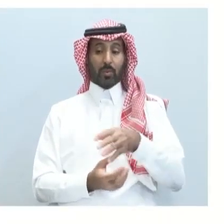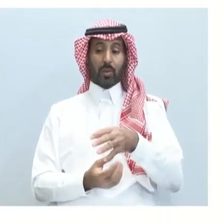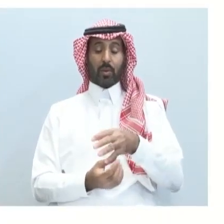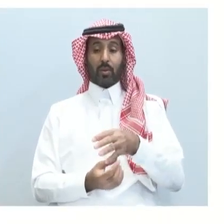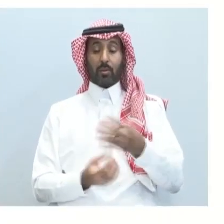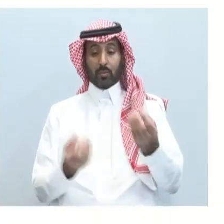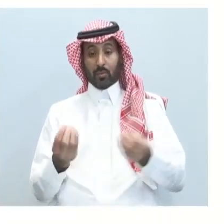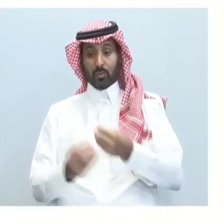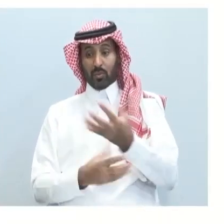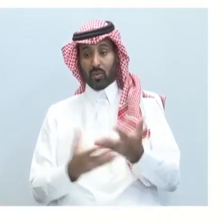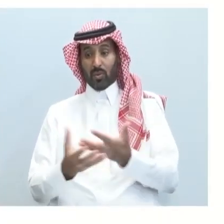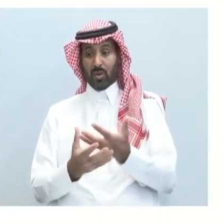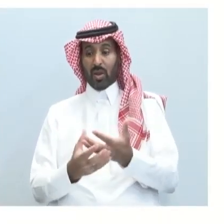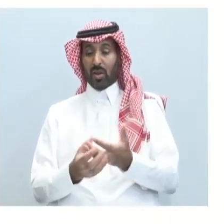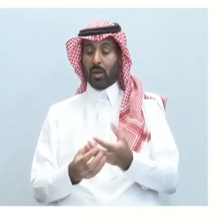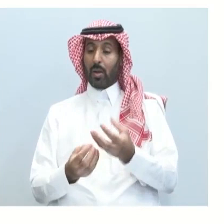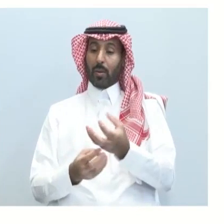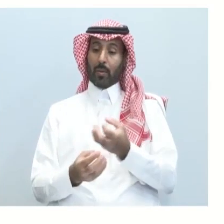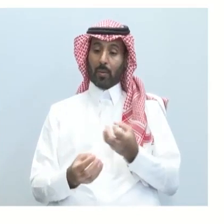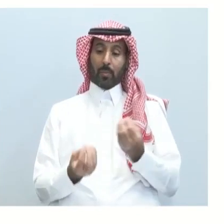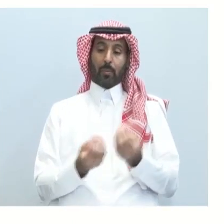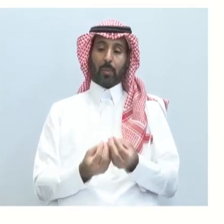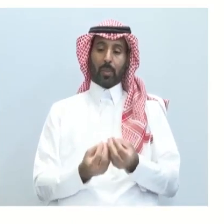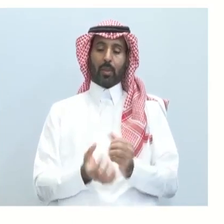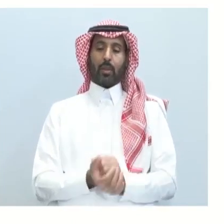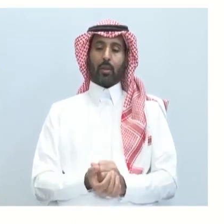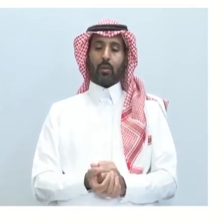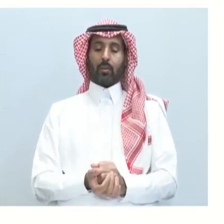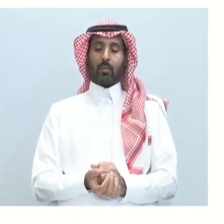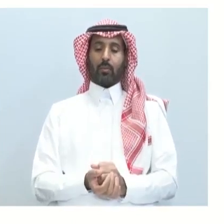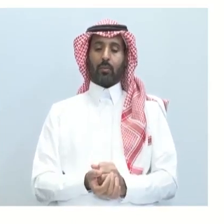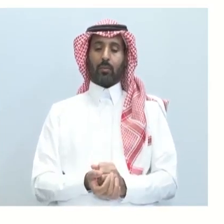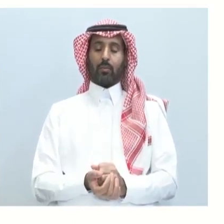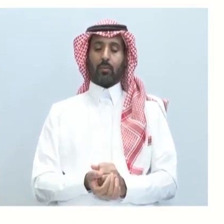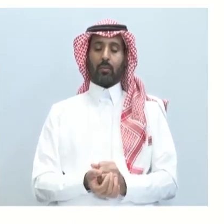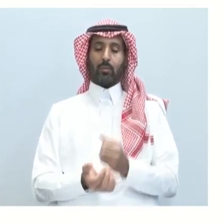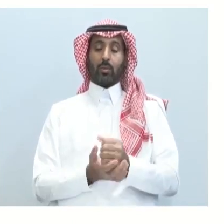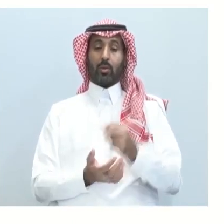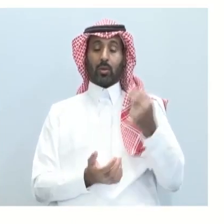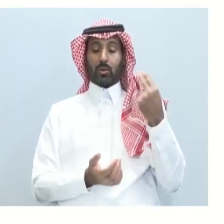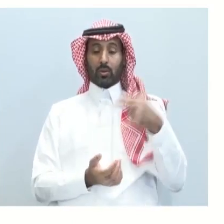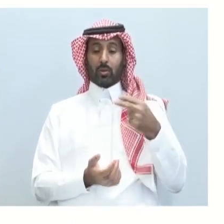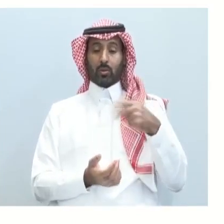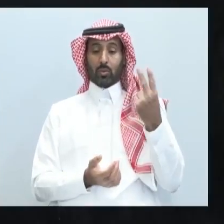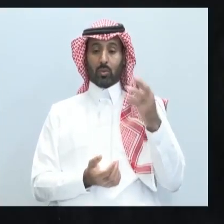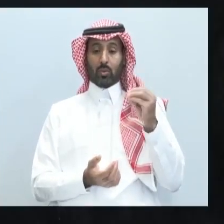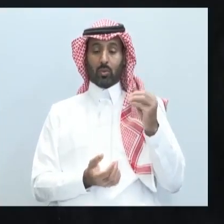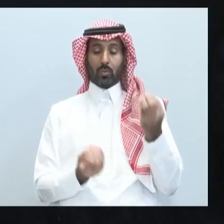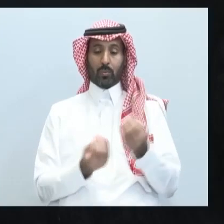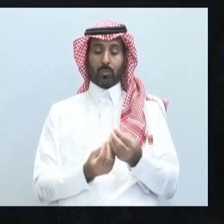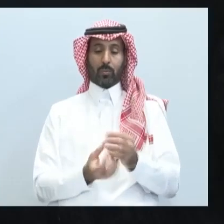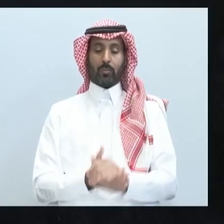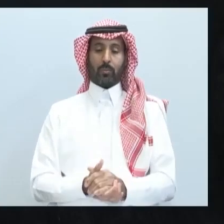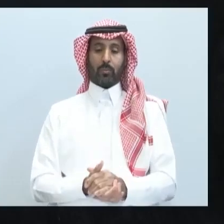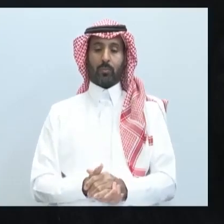ان يكون في المتفاعل الناتج لابد ان يكون شيء مرافق له لا بد ان يكون شيء مرافق له فهنا في المتفاعل هو حمض